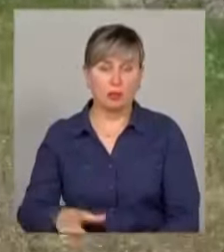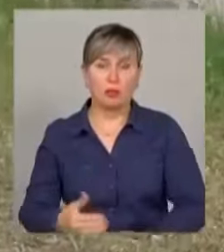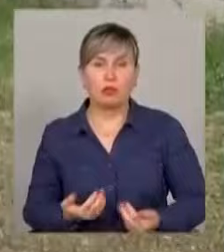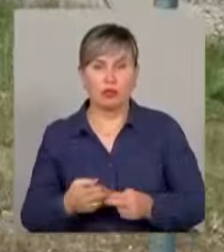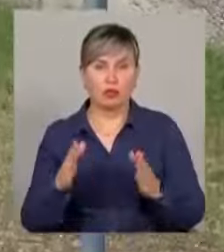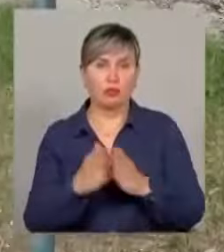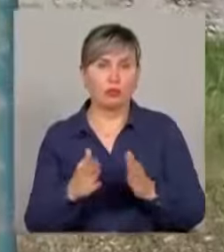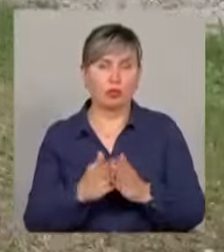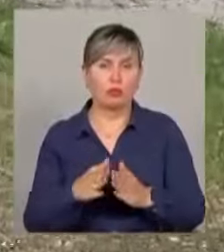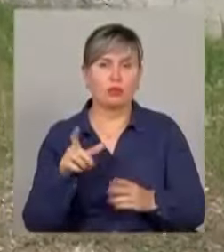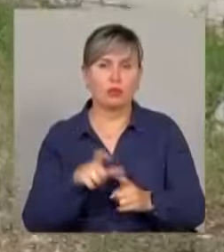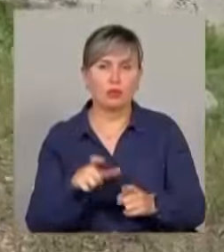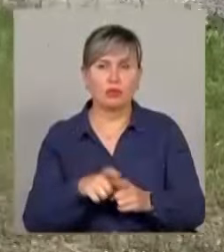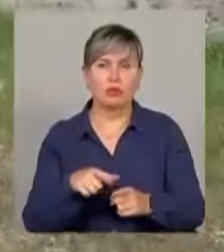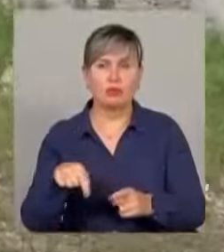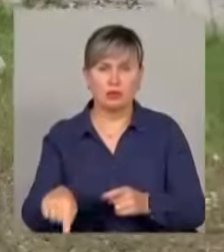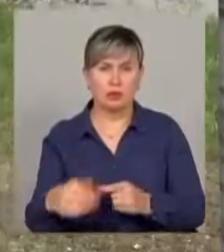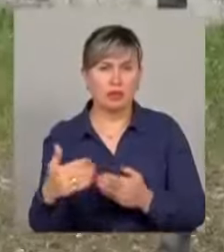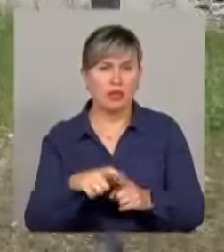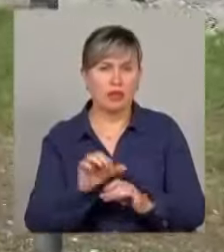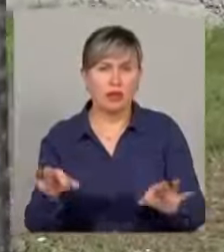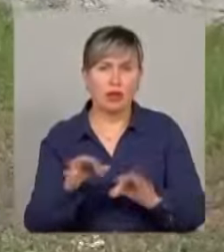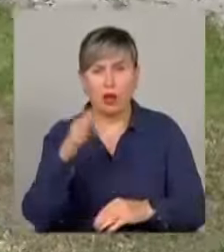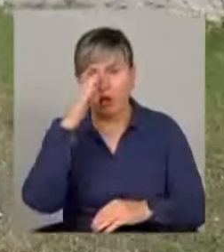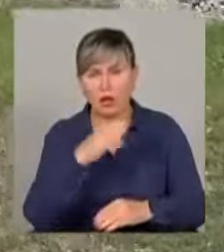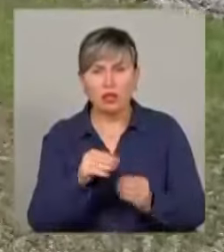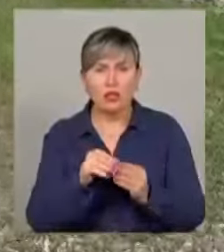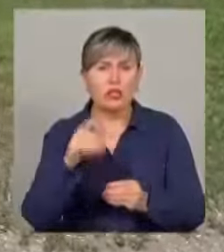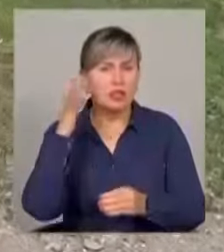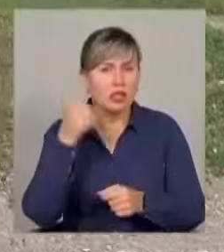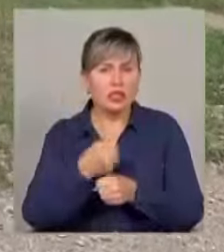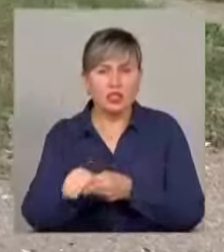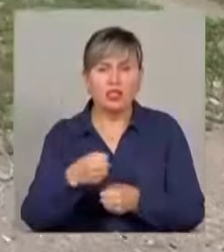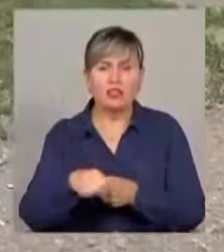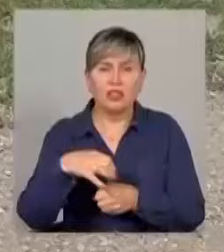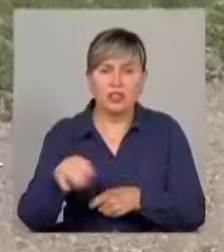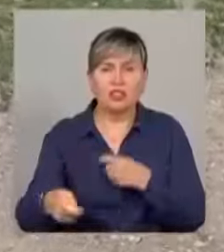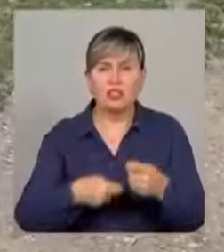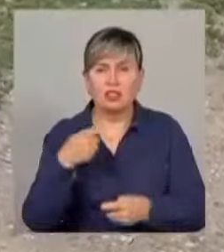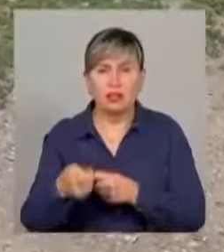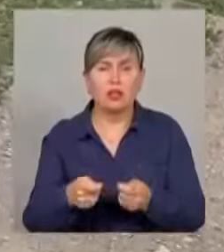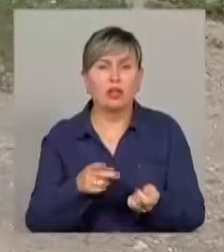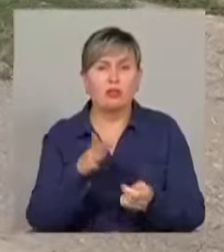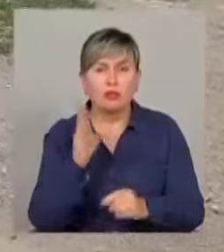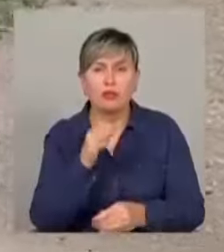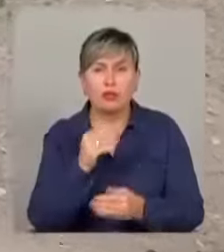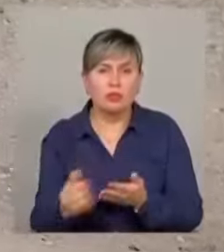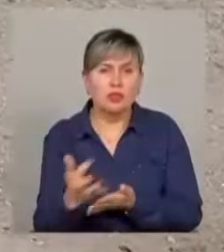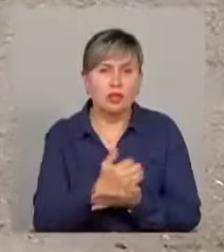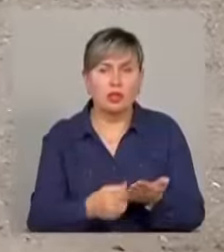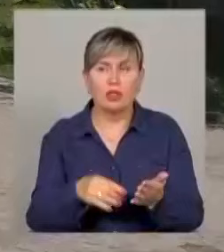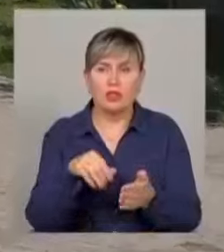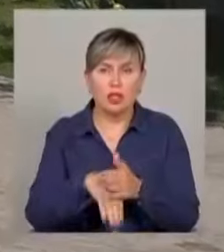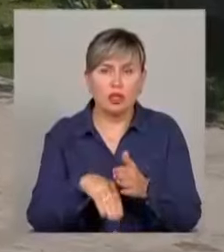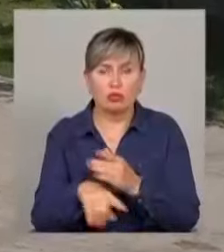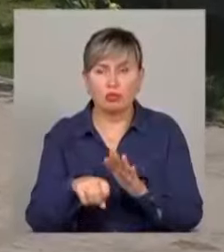доме. По их словам, они терпели надругательство со стороны отца около 10 лет. Все это время они собирали доказательства и копили деньги, чтобы